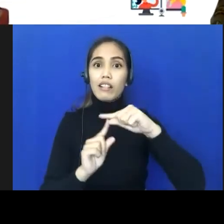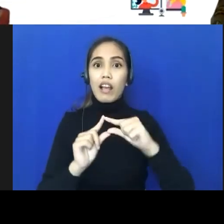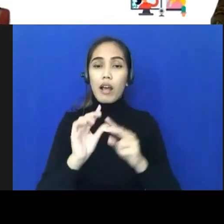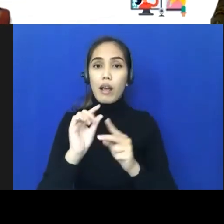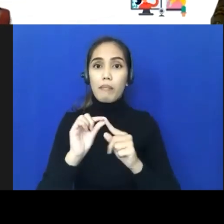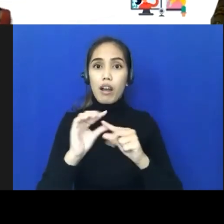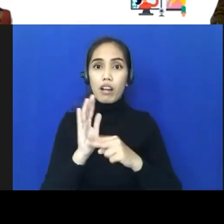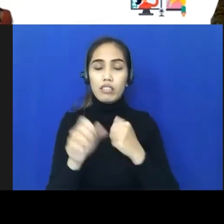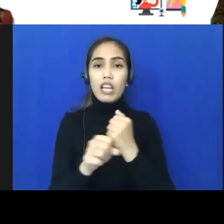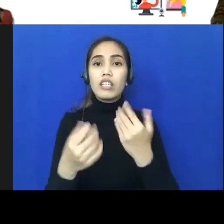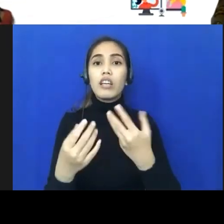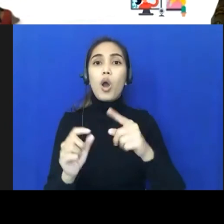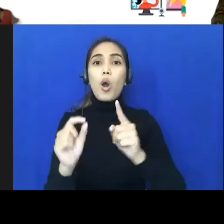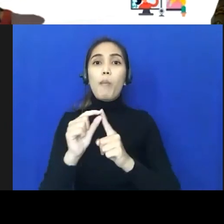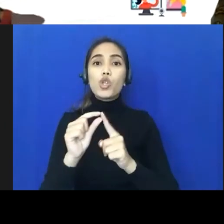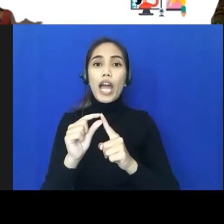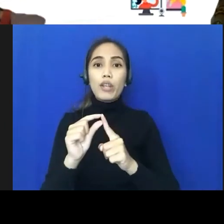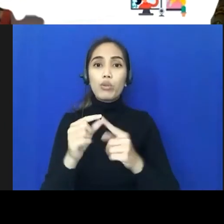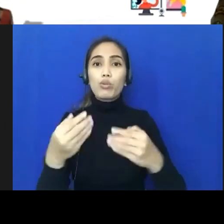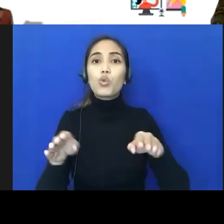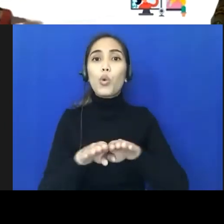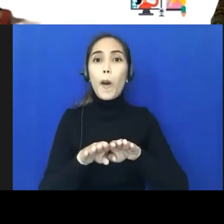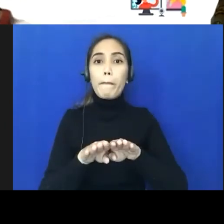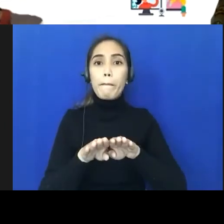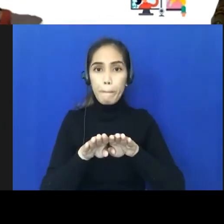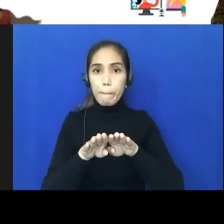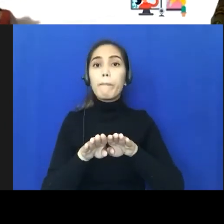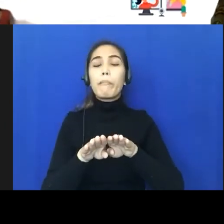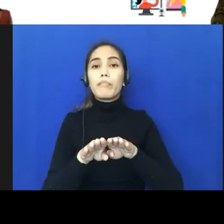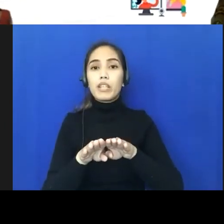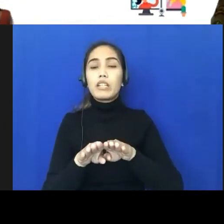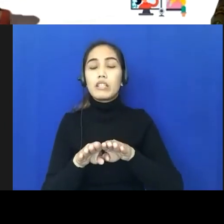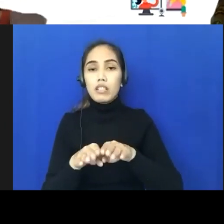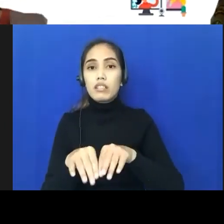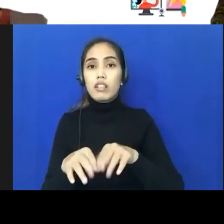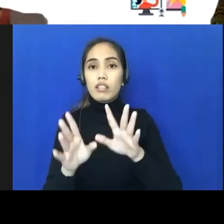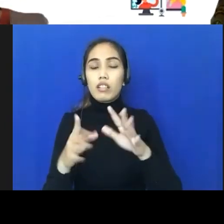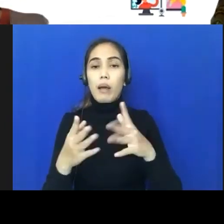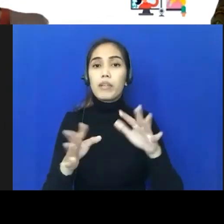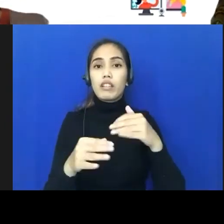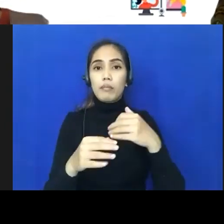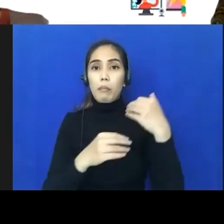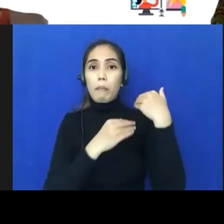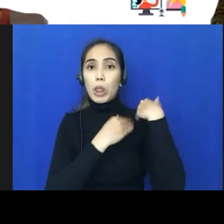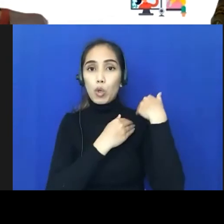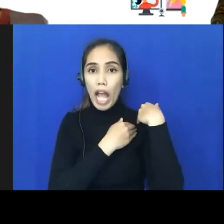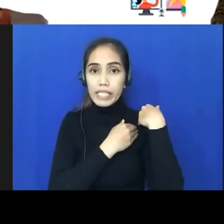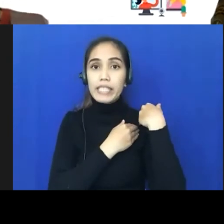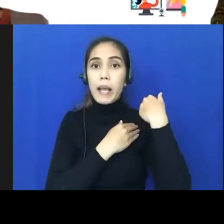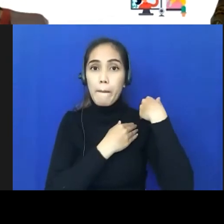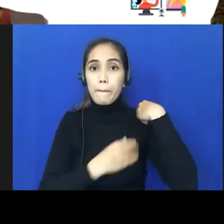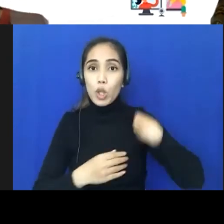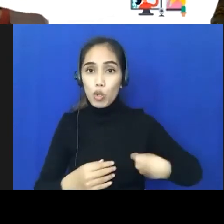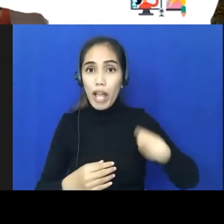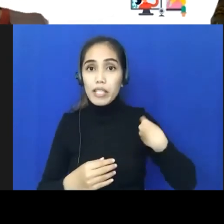jika menemukan kasus, kami tetap melakukan kunjungan rumah. Jadi petugas tetap melakukan kunjungan ke lapangan, tapi untuk kasus-kasus yang memang dilaporkan